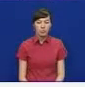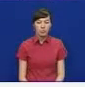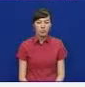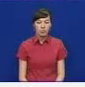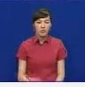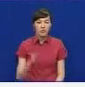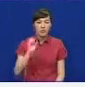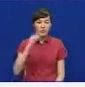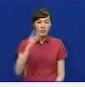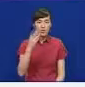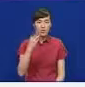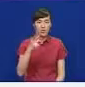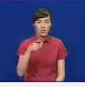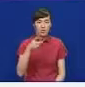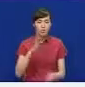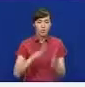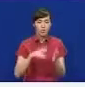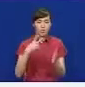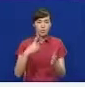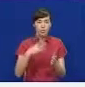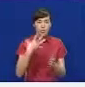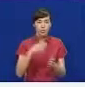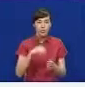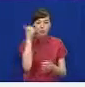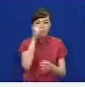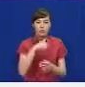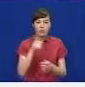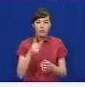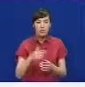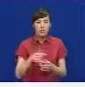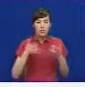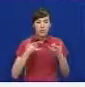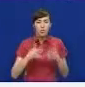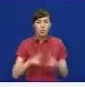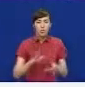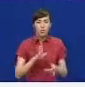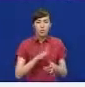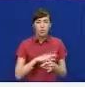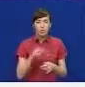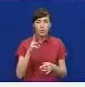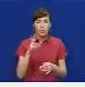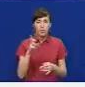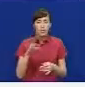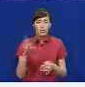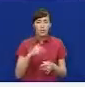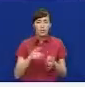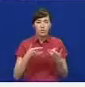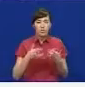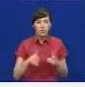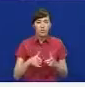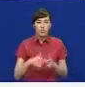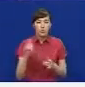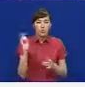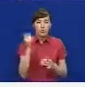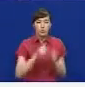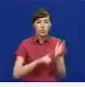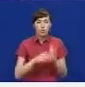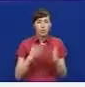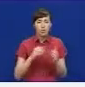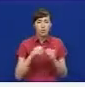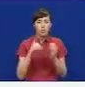Әдіхан Шілтерханов 1925 жылы жарық дүние есігін ашқан Бәйдібек ауданының тумасы. Соғыс басталғанда мен